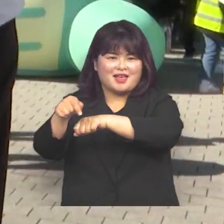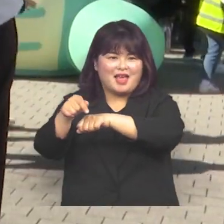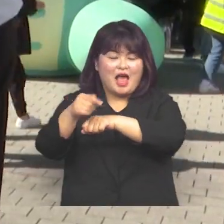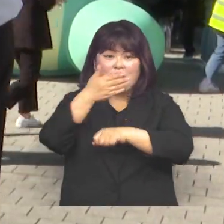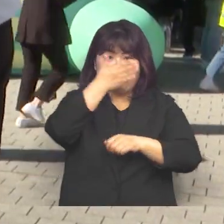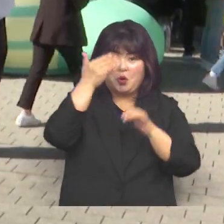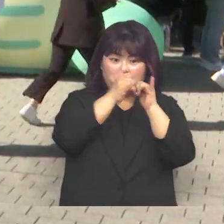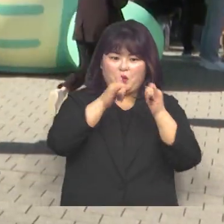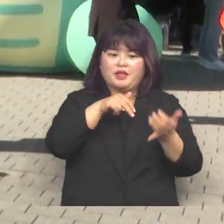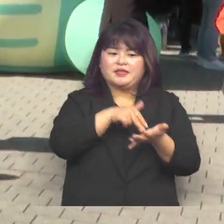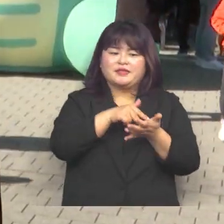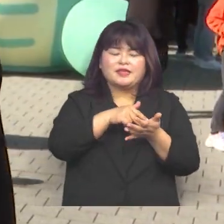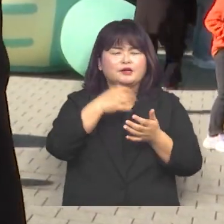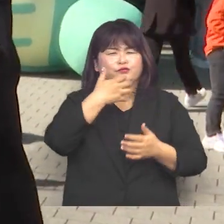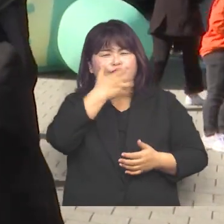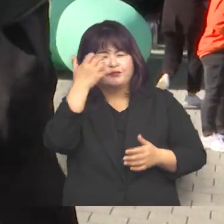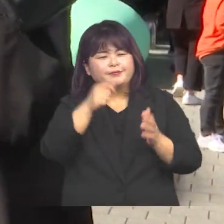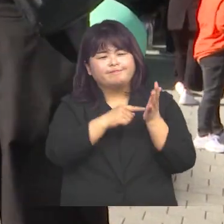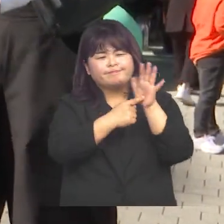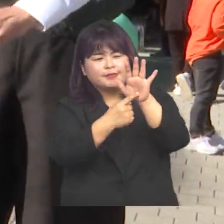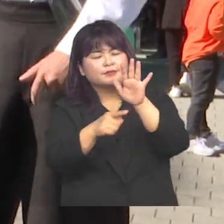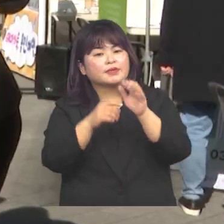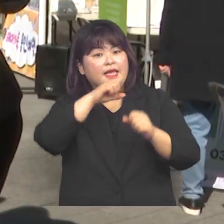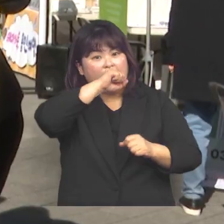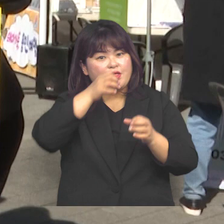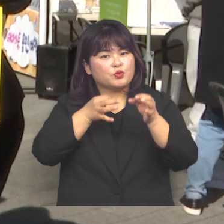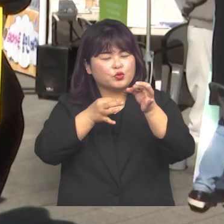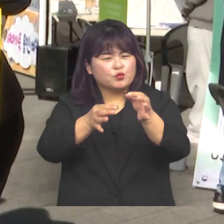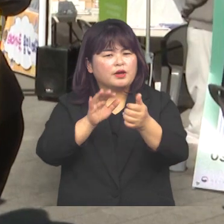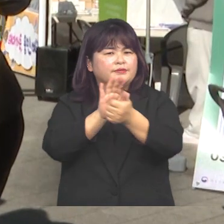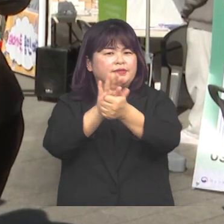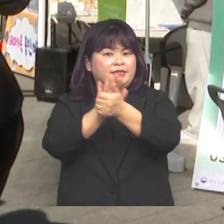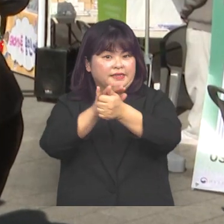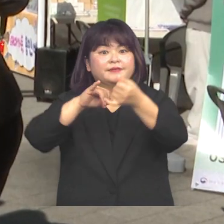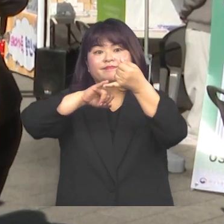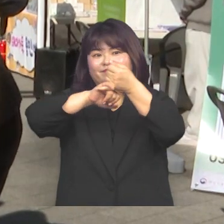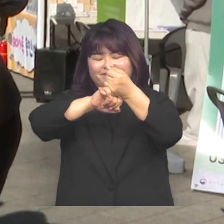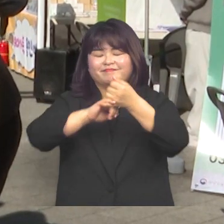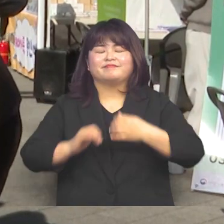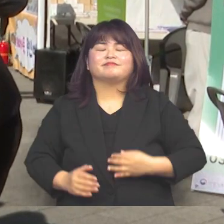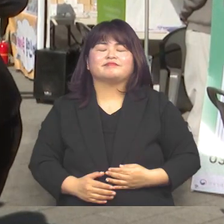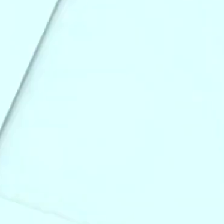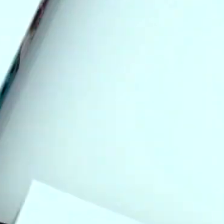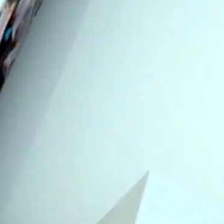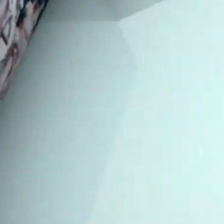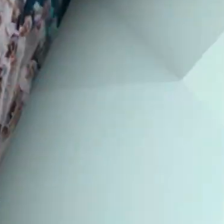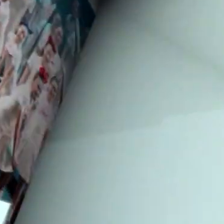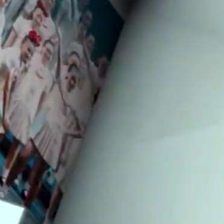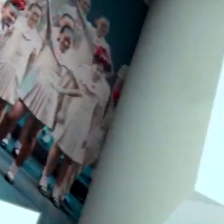청소년들이 꿈을 펼칠 수 있도록 예산 투자 등 지원을 아끼지 않겠다고 말했습니다.